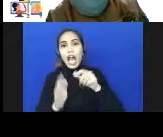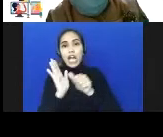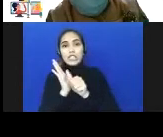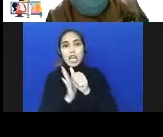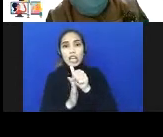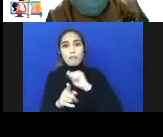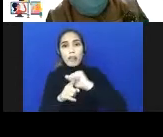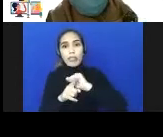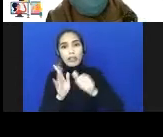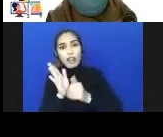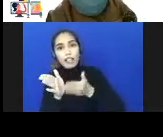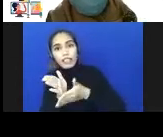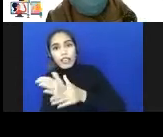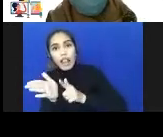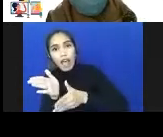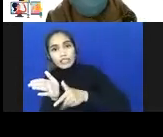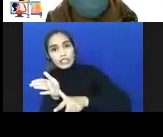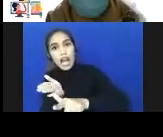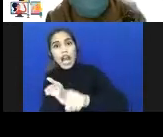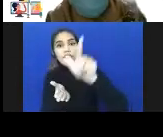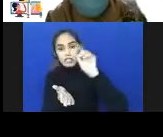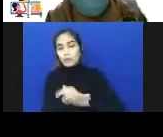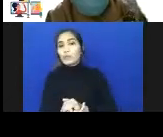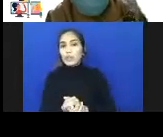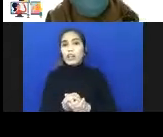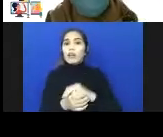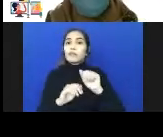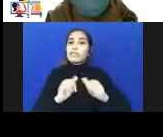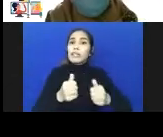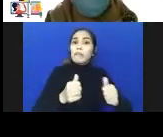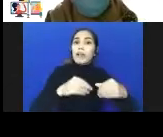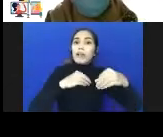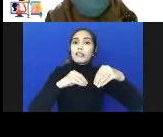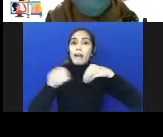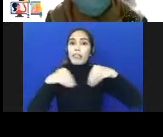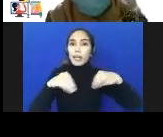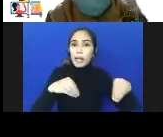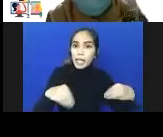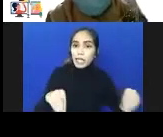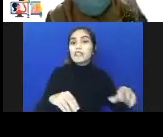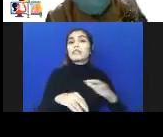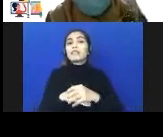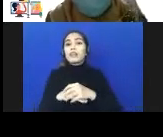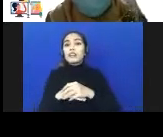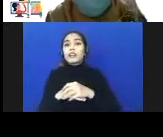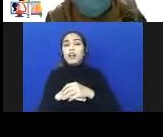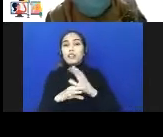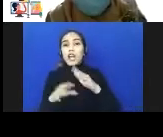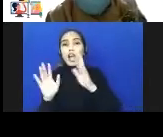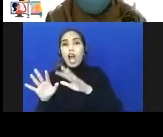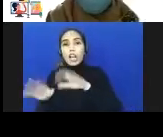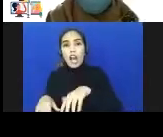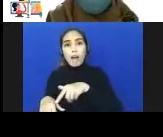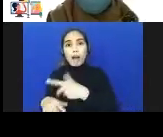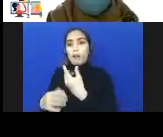sana bertugas mempersiapkan bahan dan materi, khususnya untuk yang materi atau bahan yang harus ada di